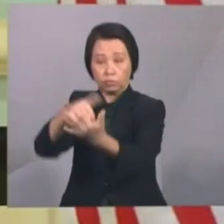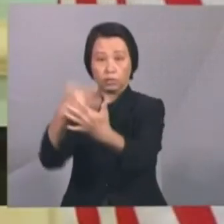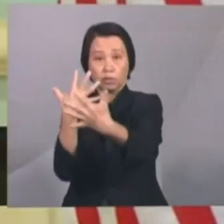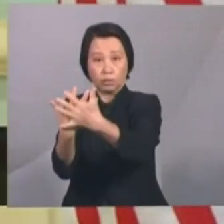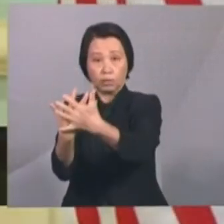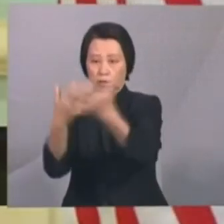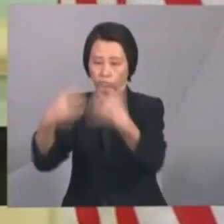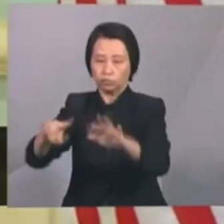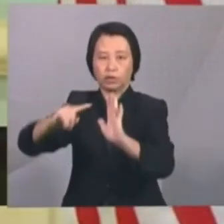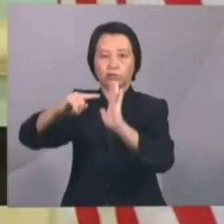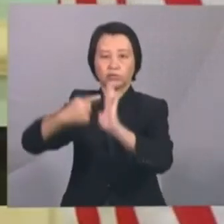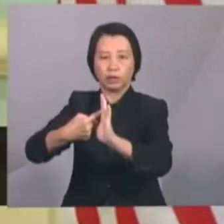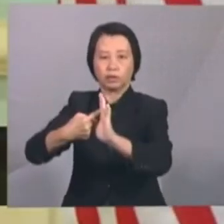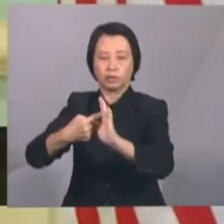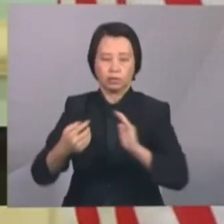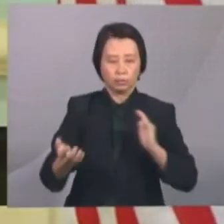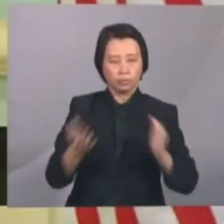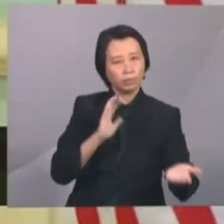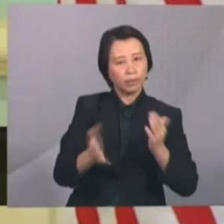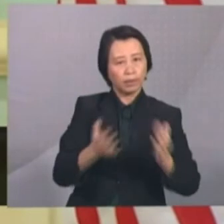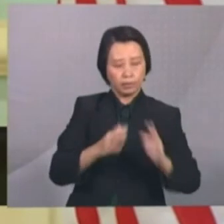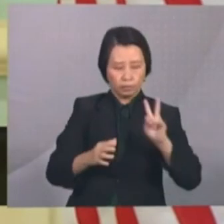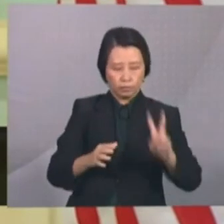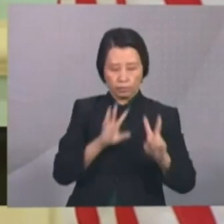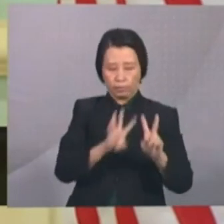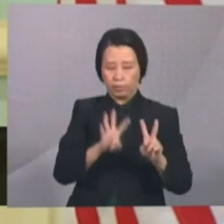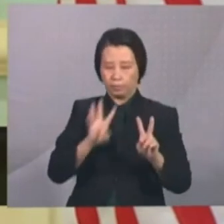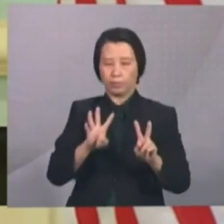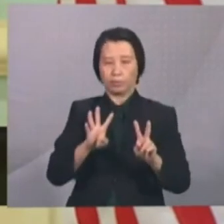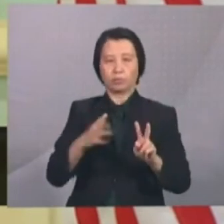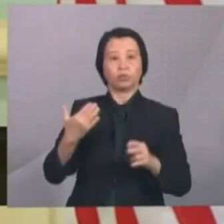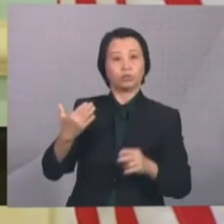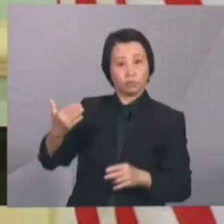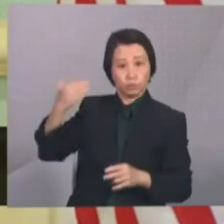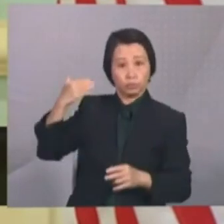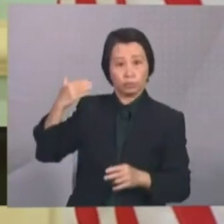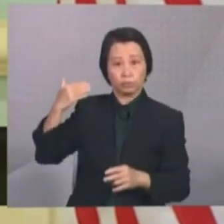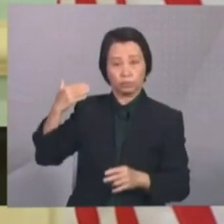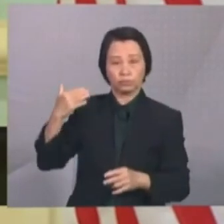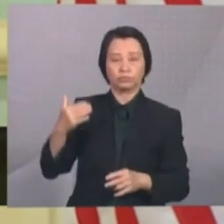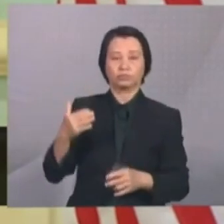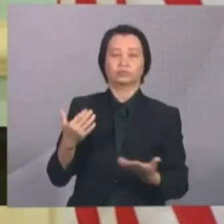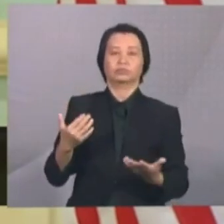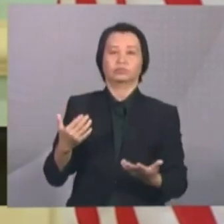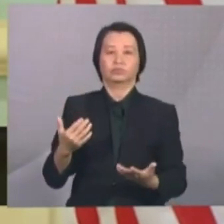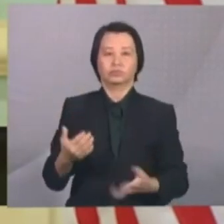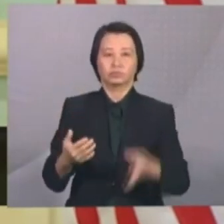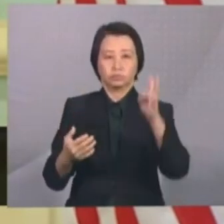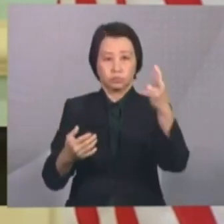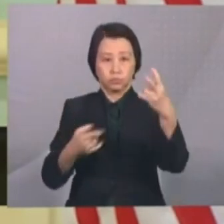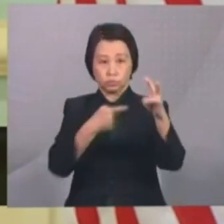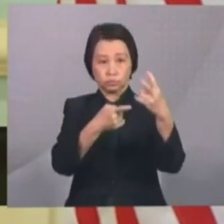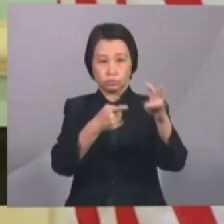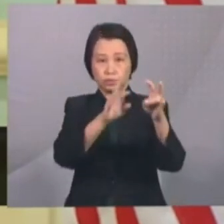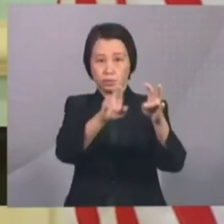korentin telah beroperasi berbanding dengan 244 sebelumnya Yang mana